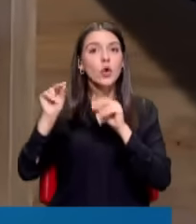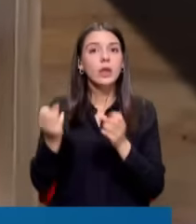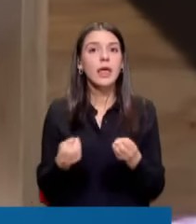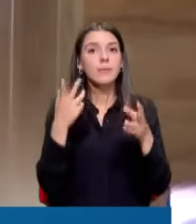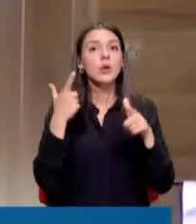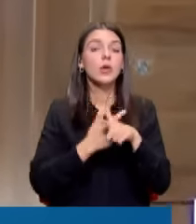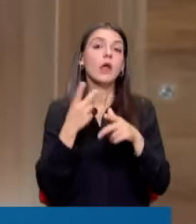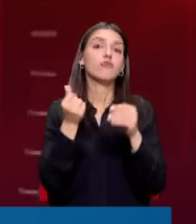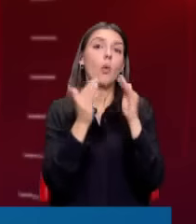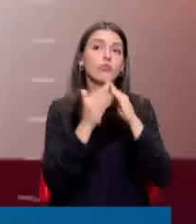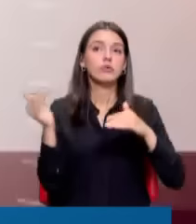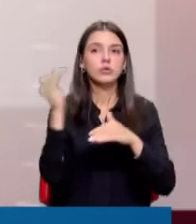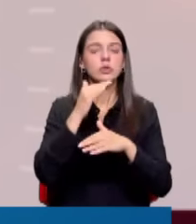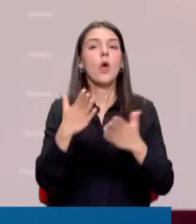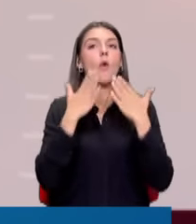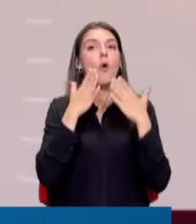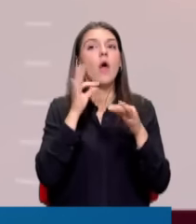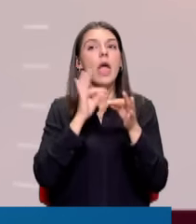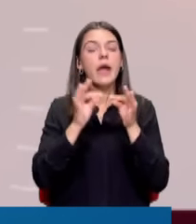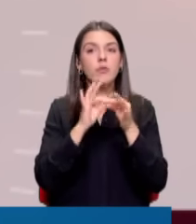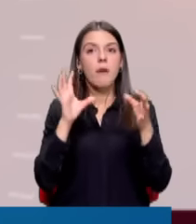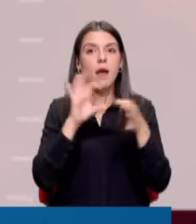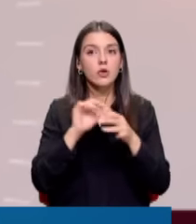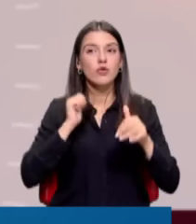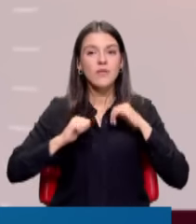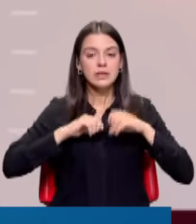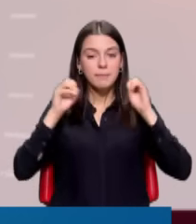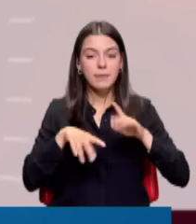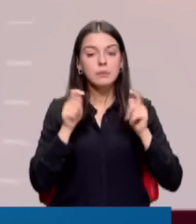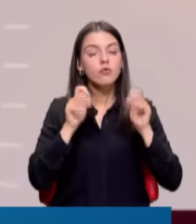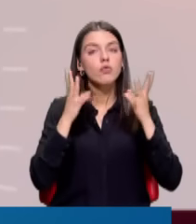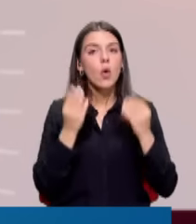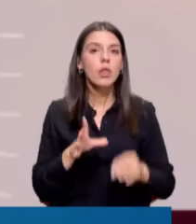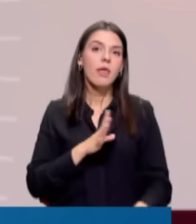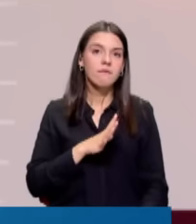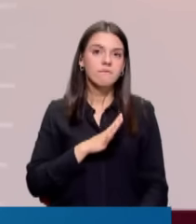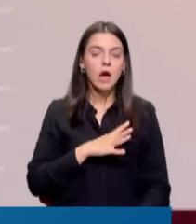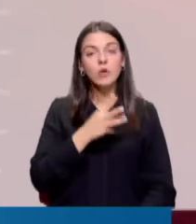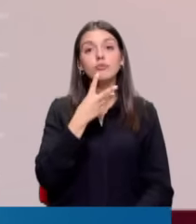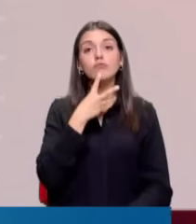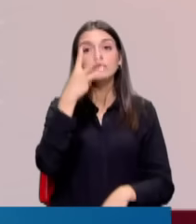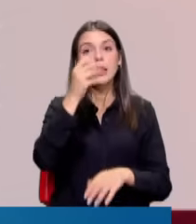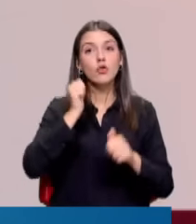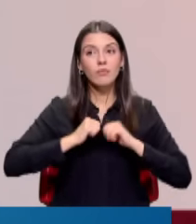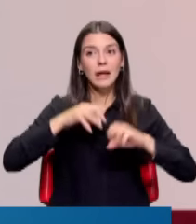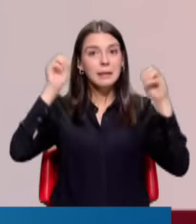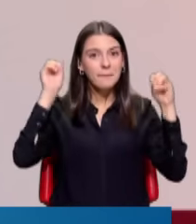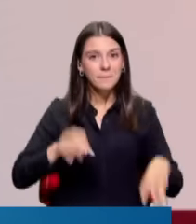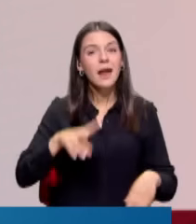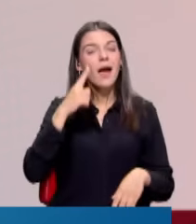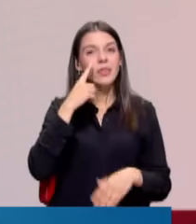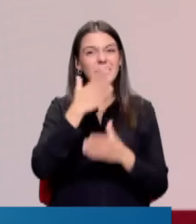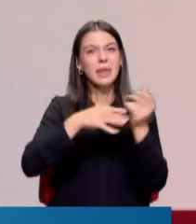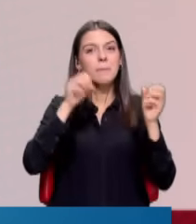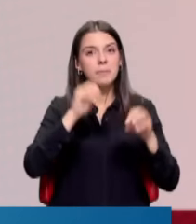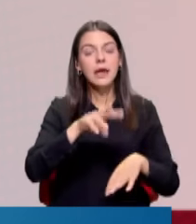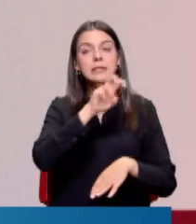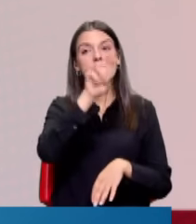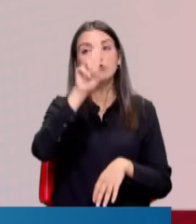kiralarsa yüksek. Okurken ekonomik gerekçelerle üniversiteyi bırakmak zorunda olanlar da var. 3 yılda üniversiteyi terk eden öğrenci sayısı